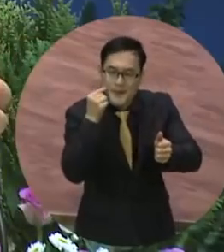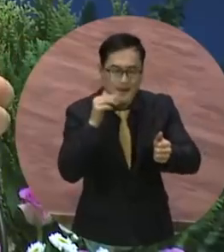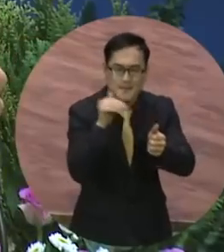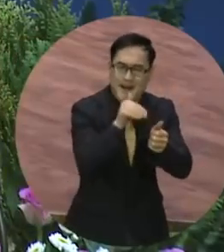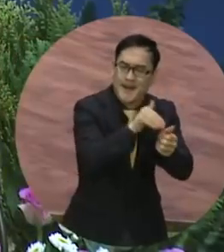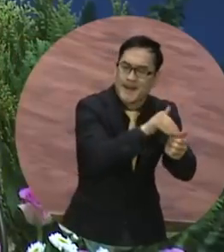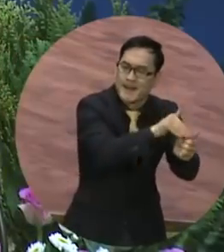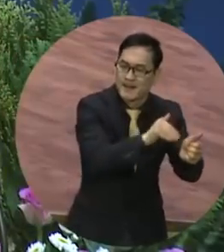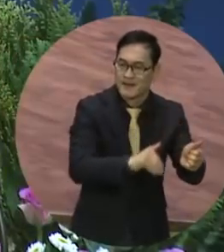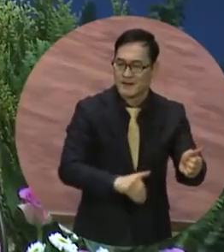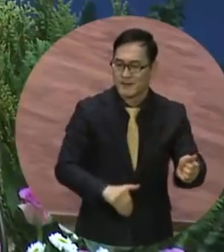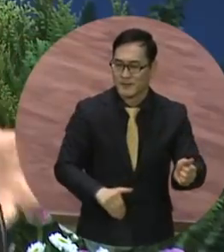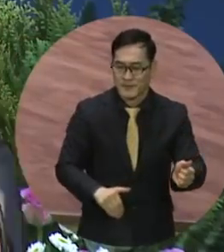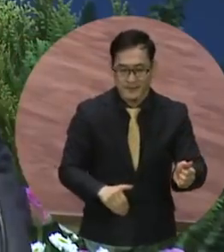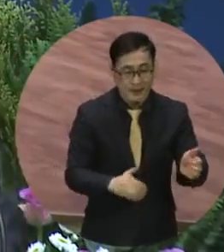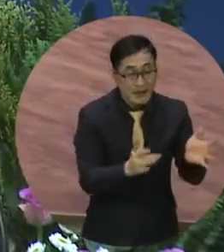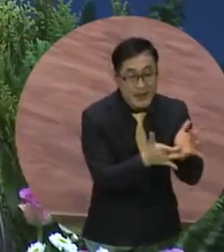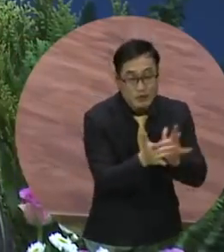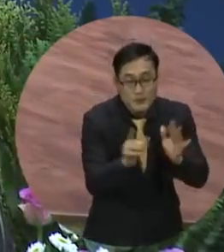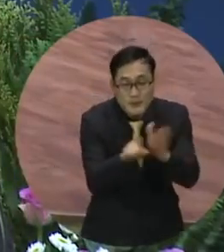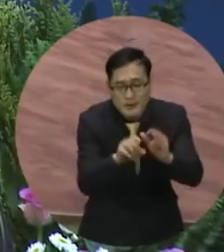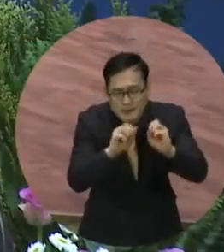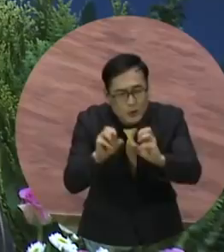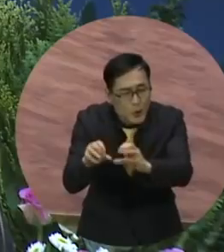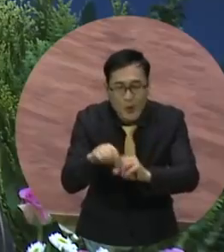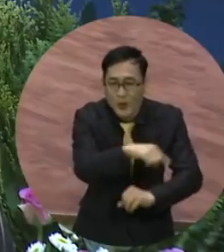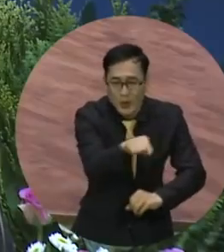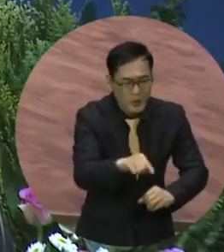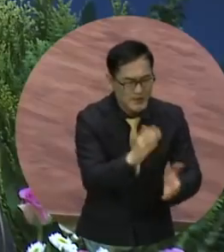다른 사람에게 예수 믿으라고 말 못하게 만들어.